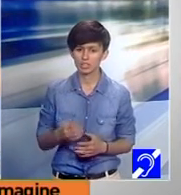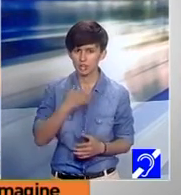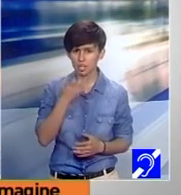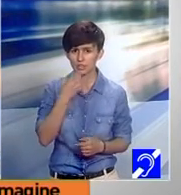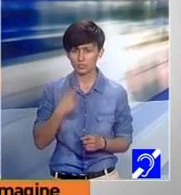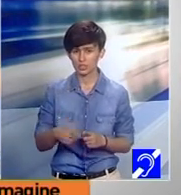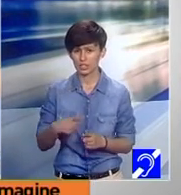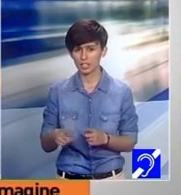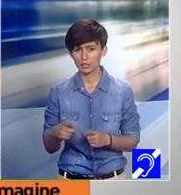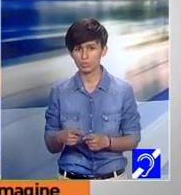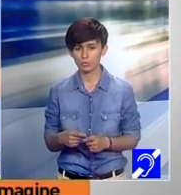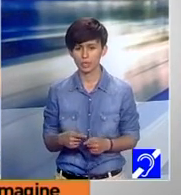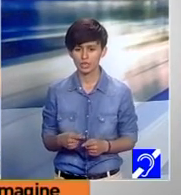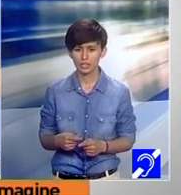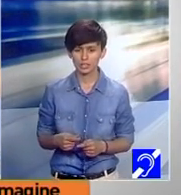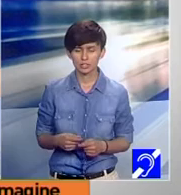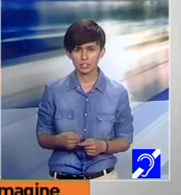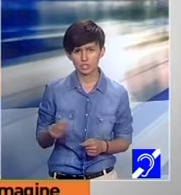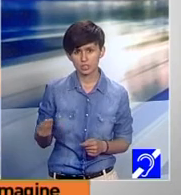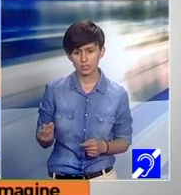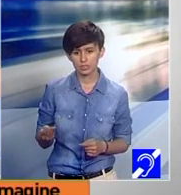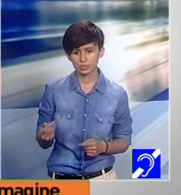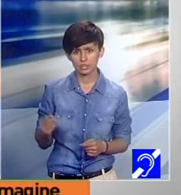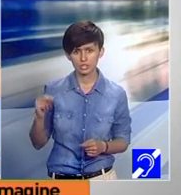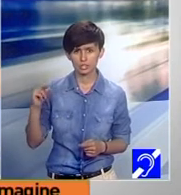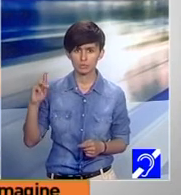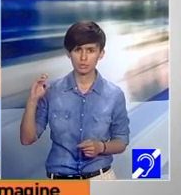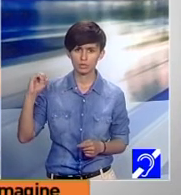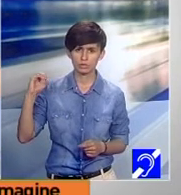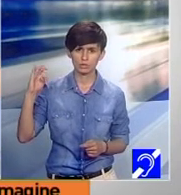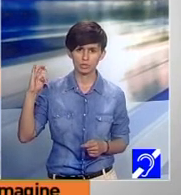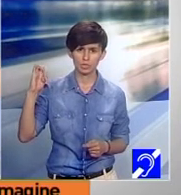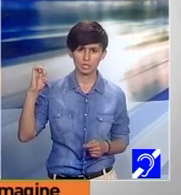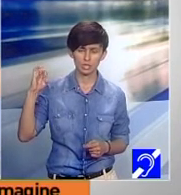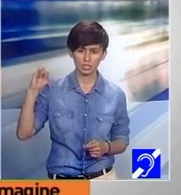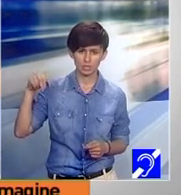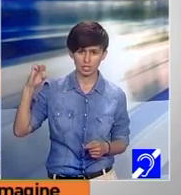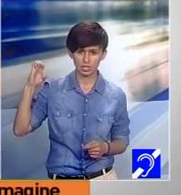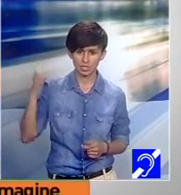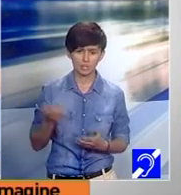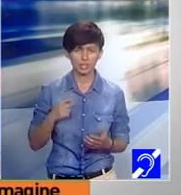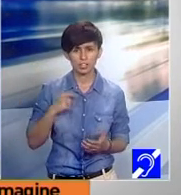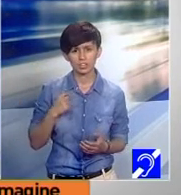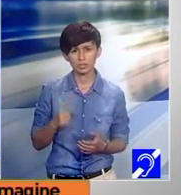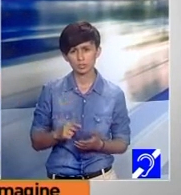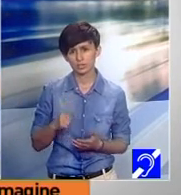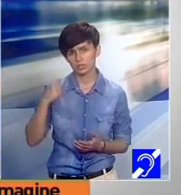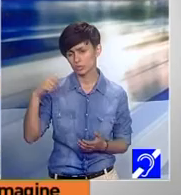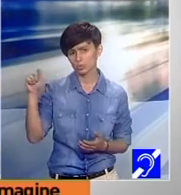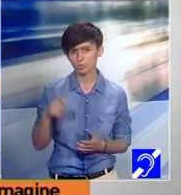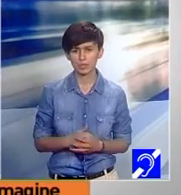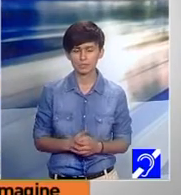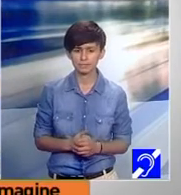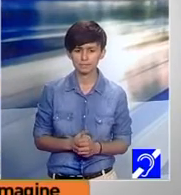produsele proteice care, credeți-mă, sunt foarte costisitoare, foarte costisitoare. Ce ne spuneți despre